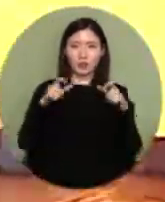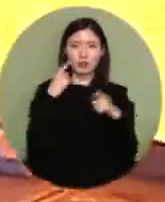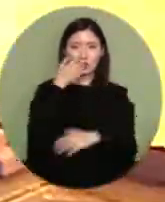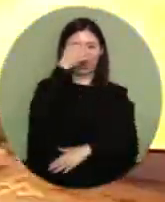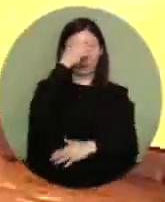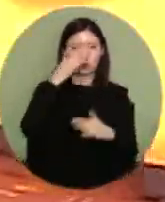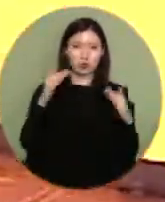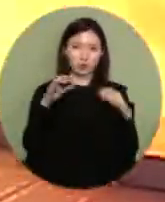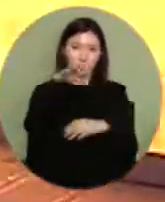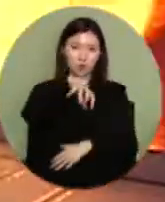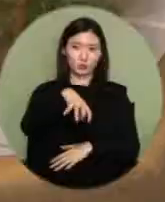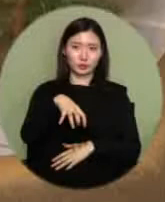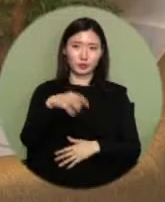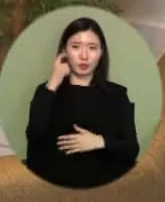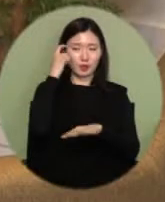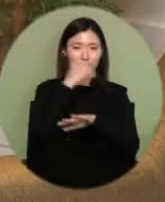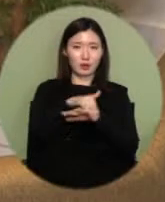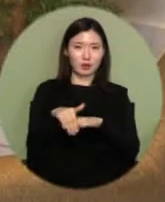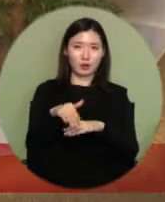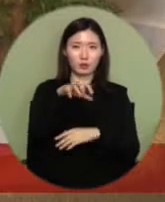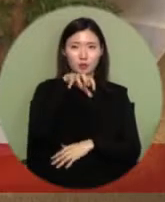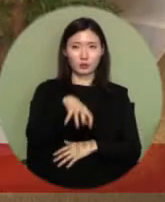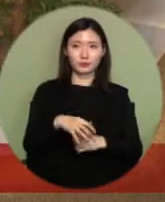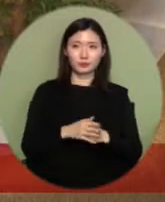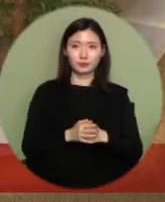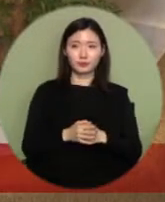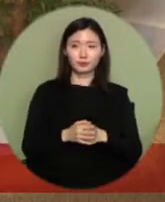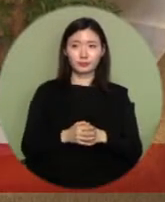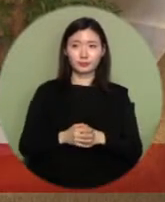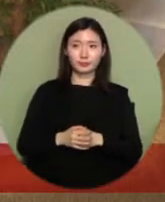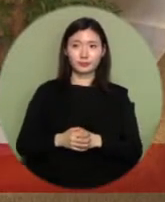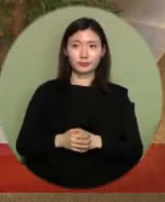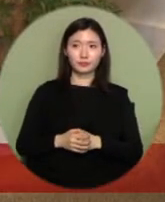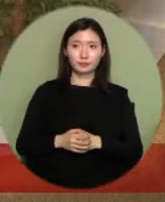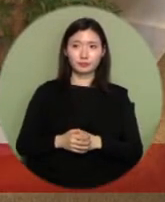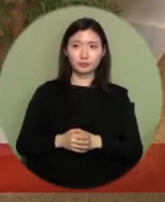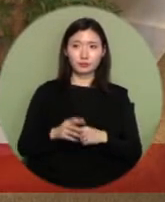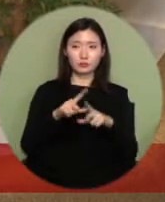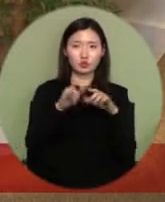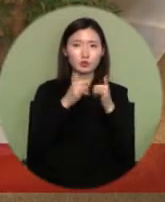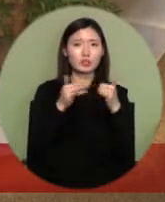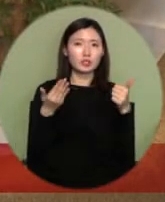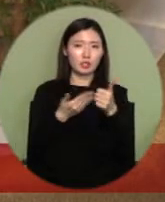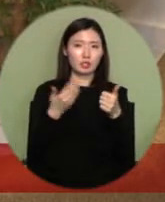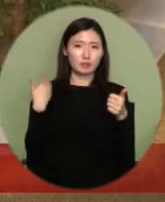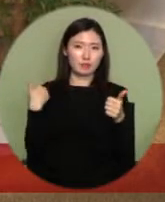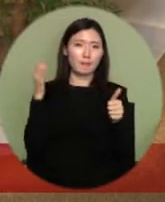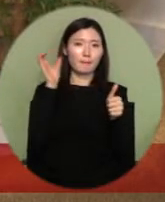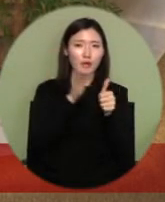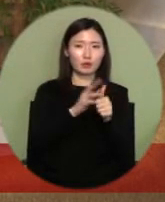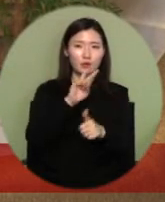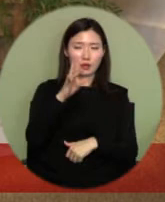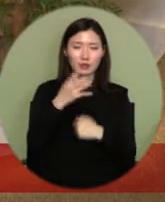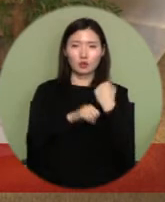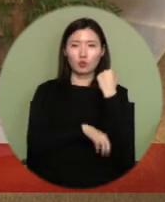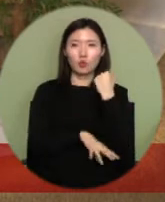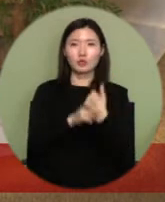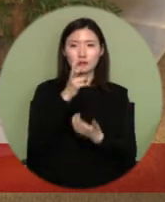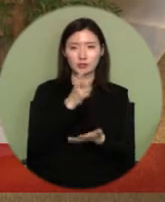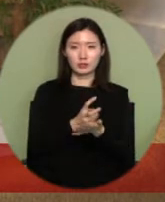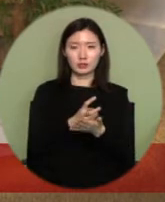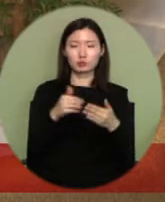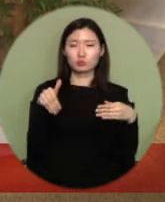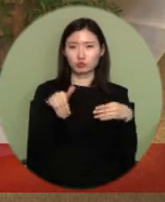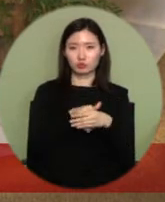조성한다는 계획입니다 되게 주요 글자는 뭐냐면 주민들이 돌려줘야 된다 기본적인 원칙이 그래서